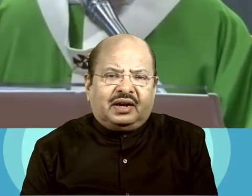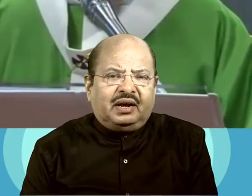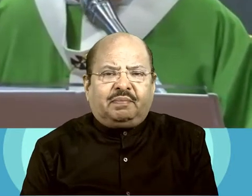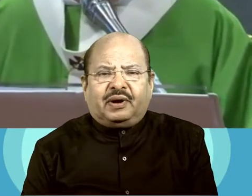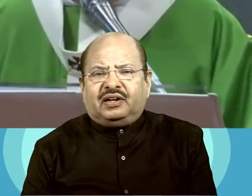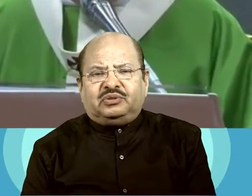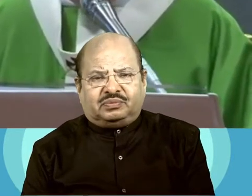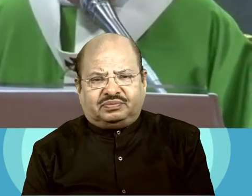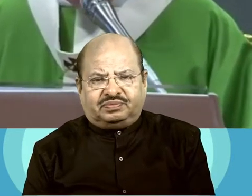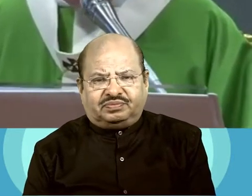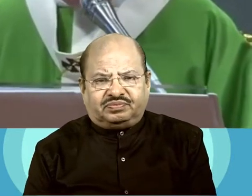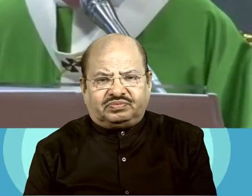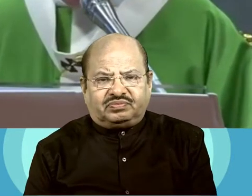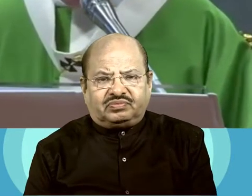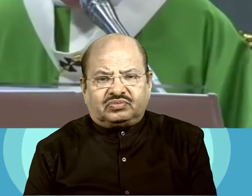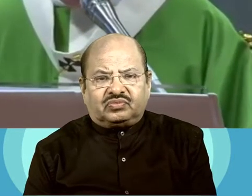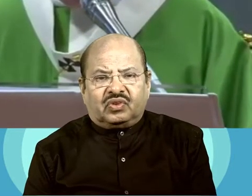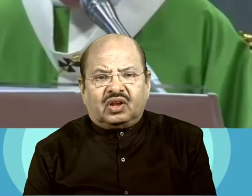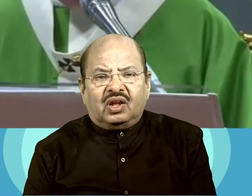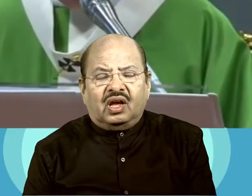മാലാഖയോട് മറിയം പറഞ്ഞു,